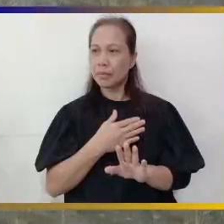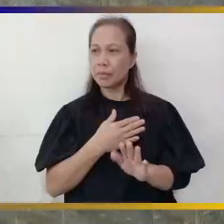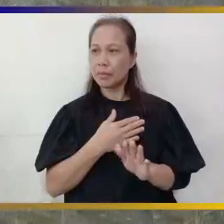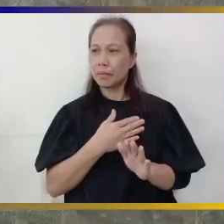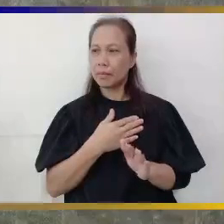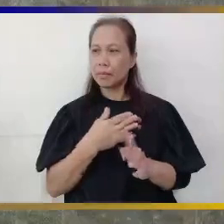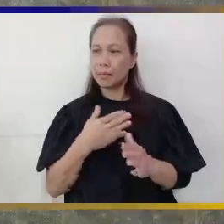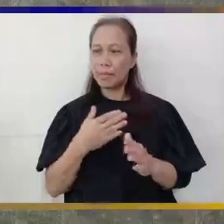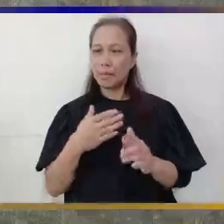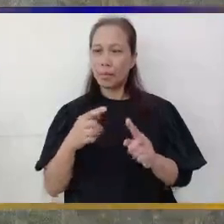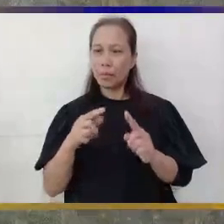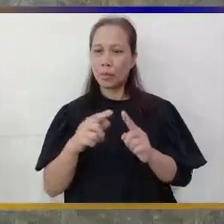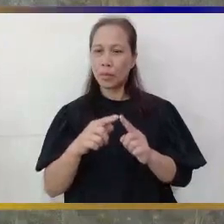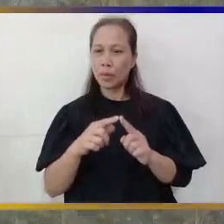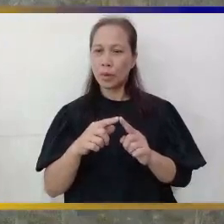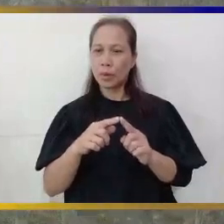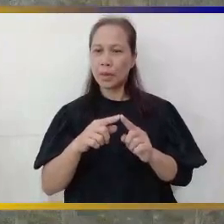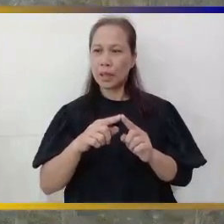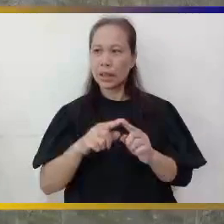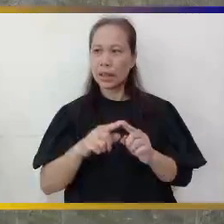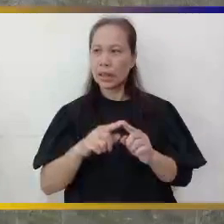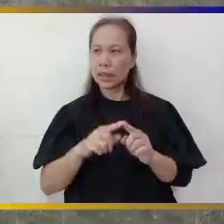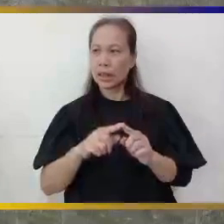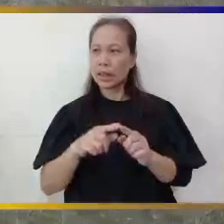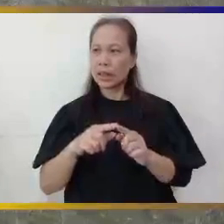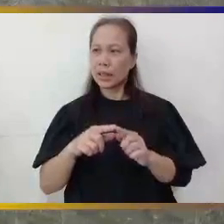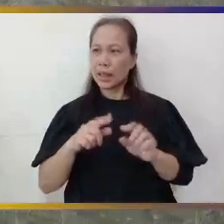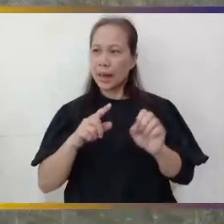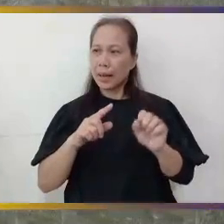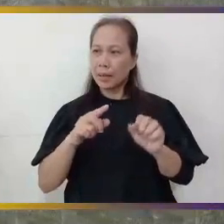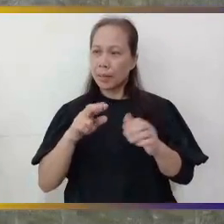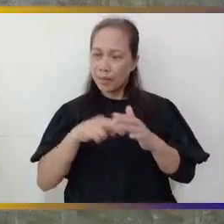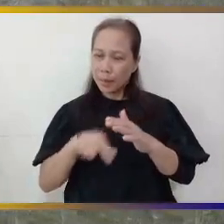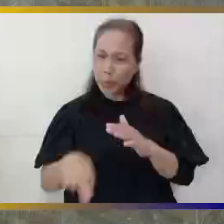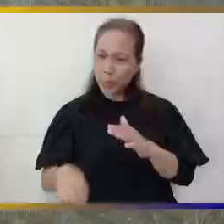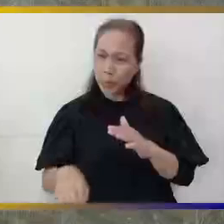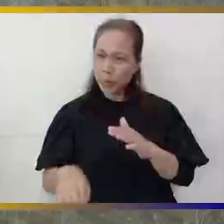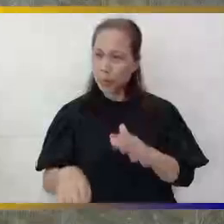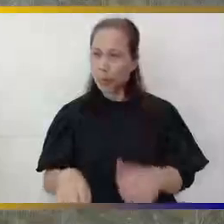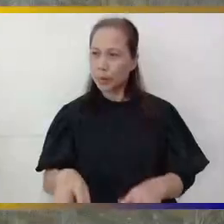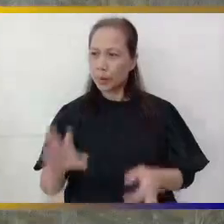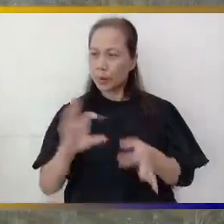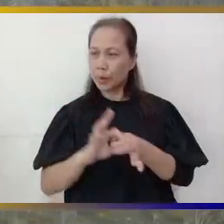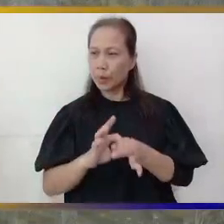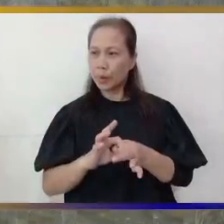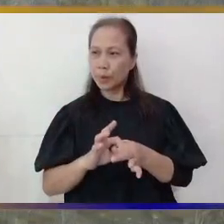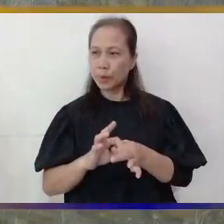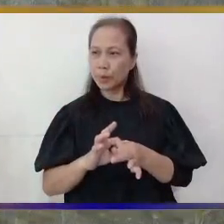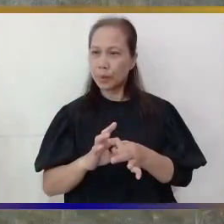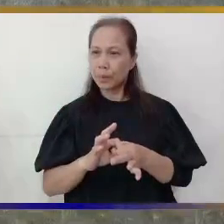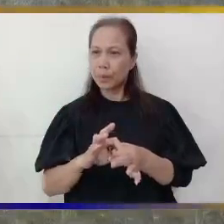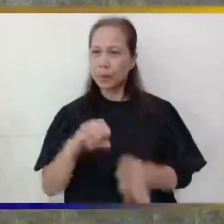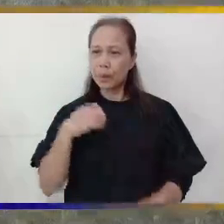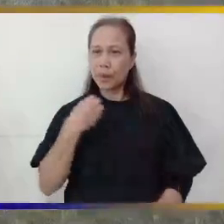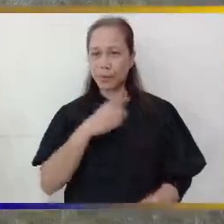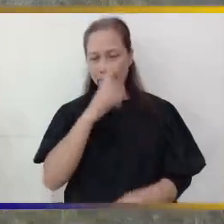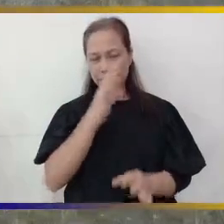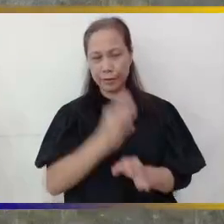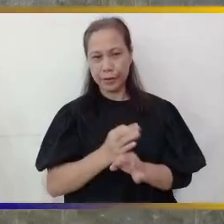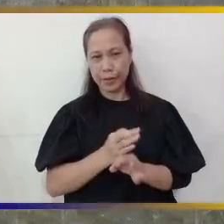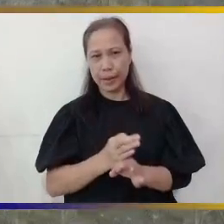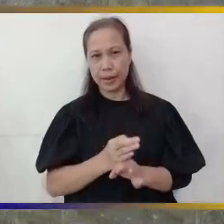ugat mga kapatid you see let me bring you sa verse number one Tingan niyo po mga kapti verse number one the